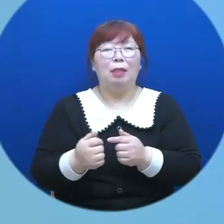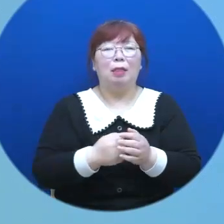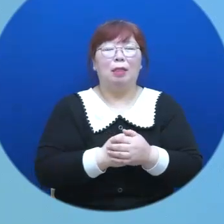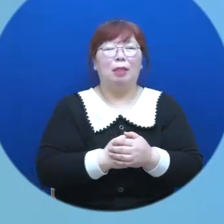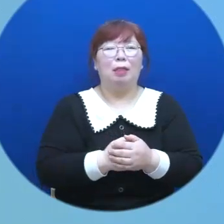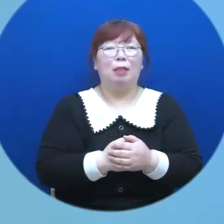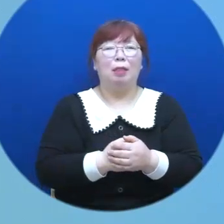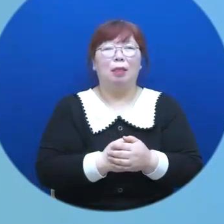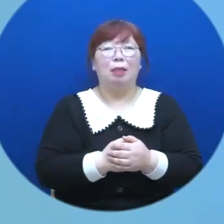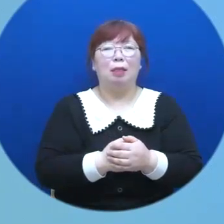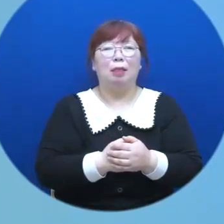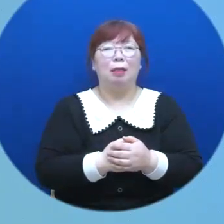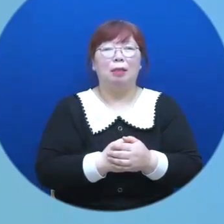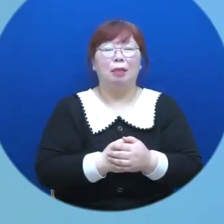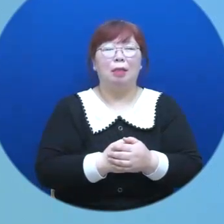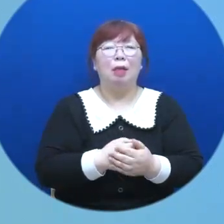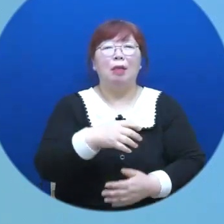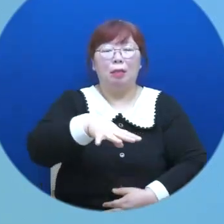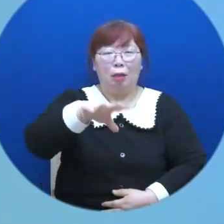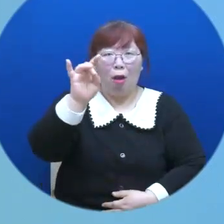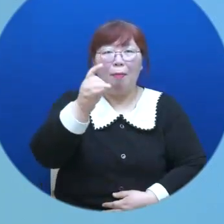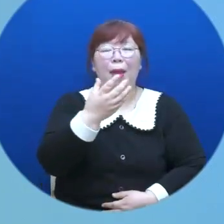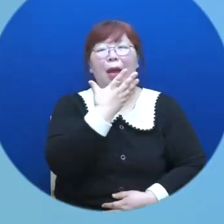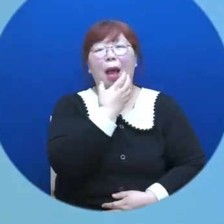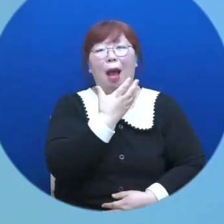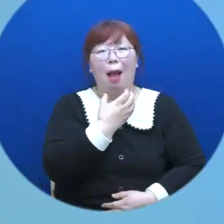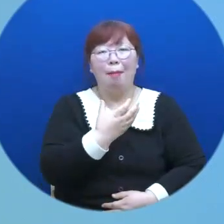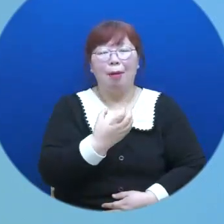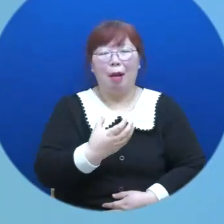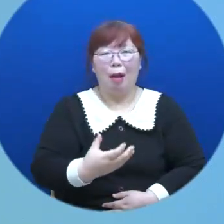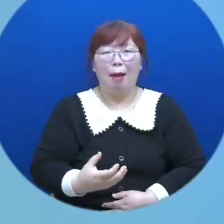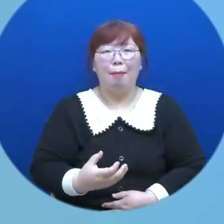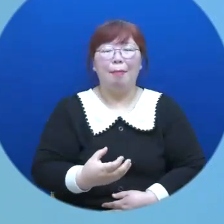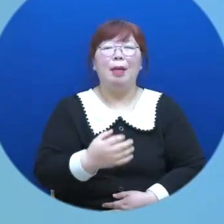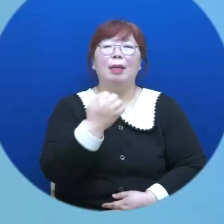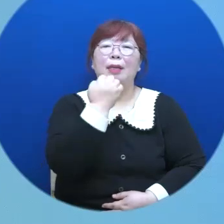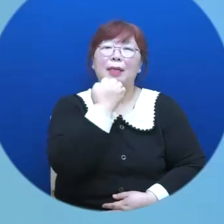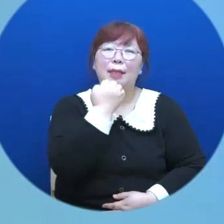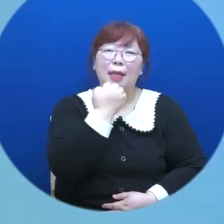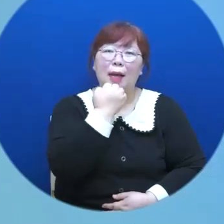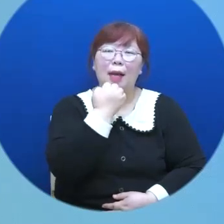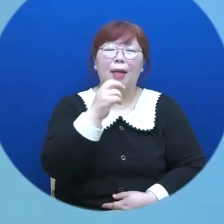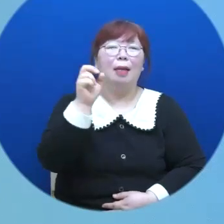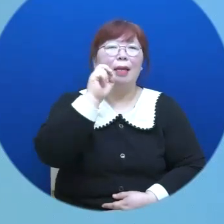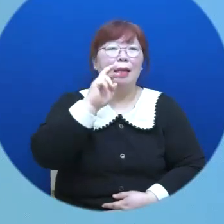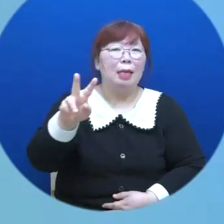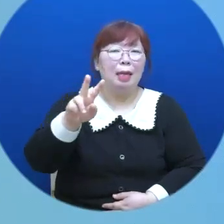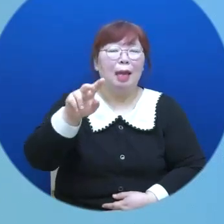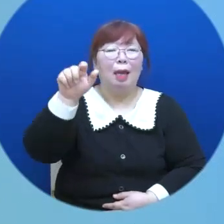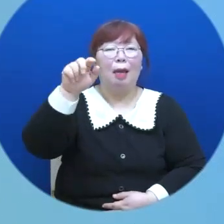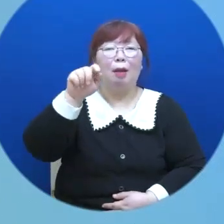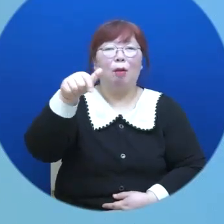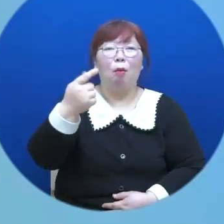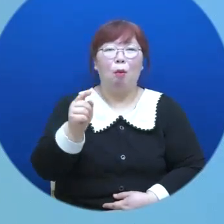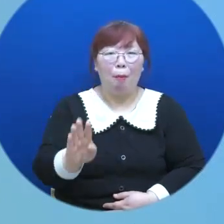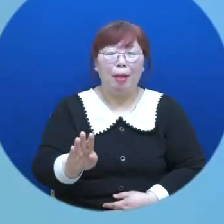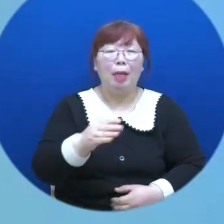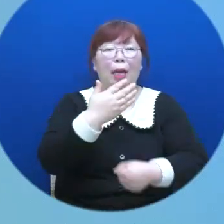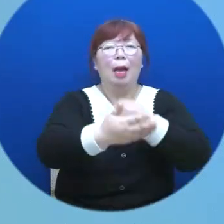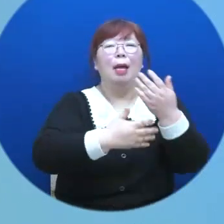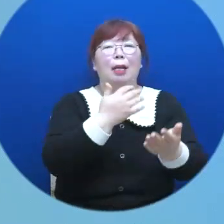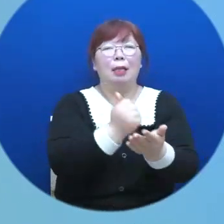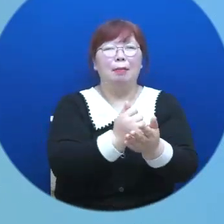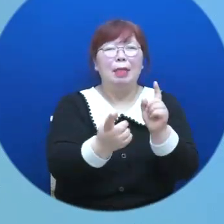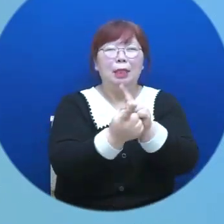합니다. 그런데 이 4대 족장 가운데 아브라함과 이삭과 야곱에게는 하나님이